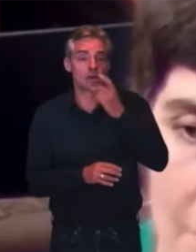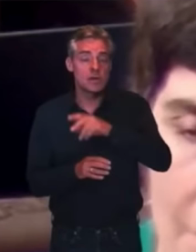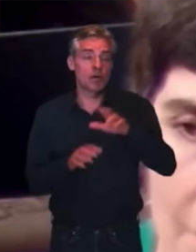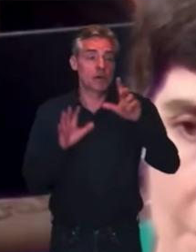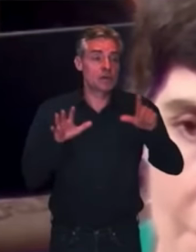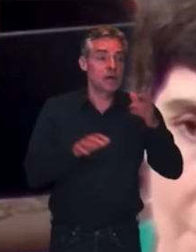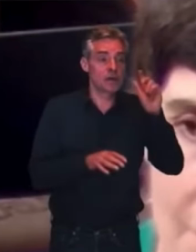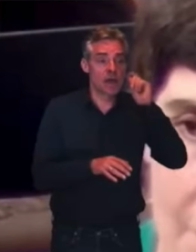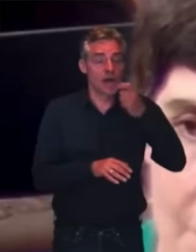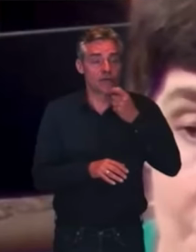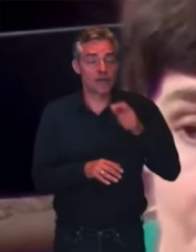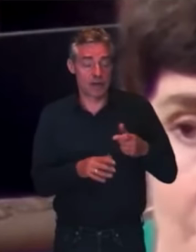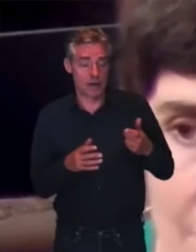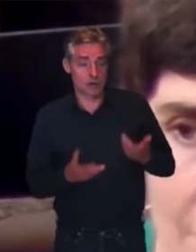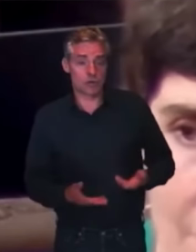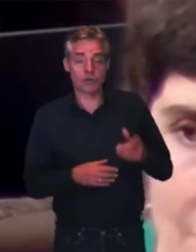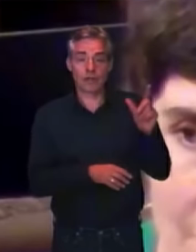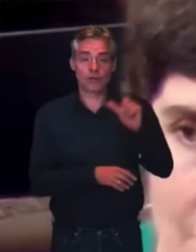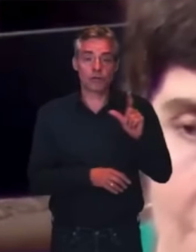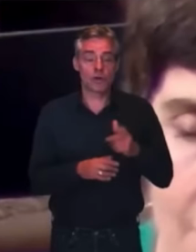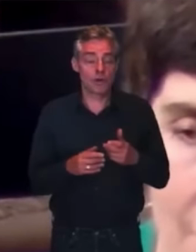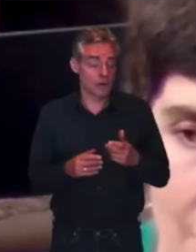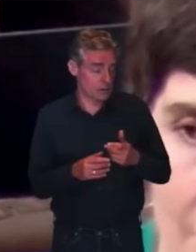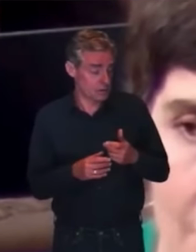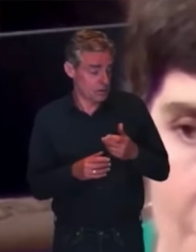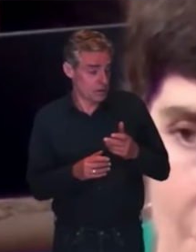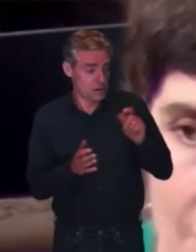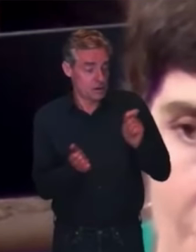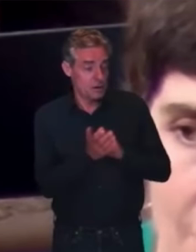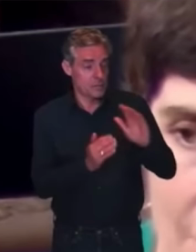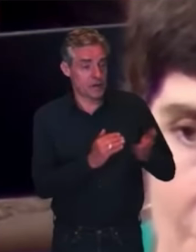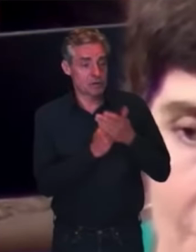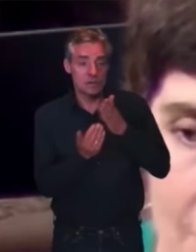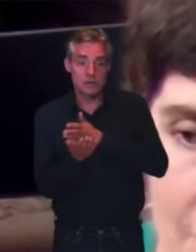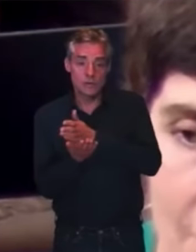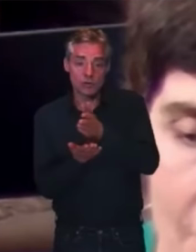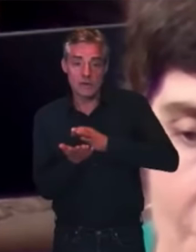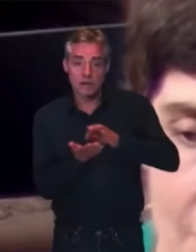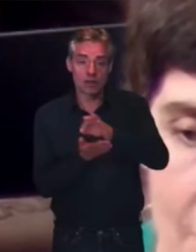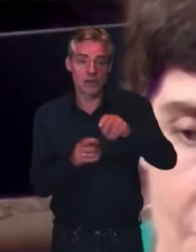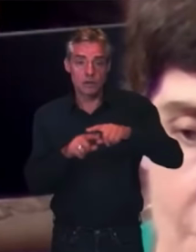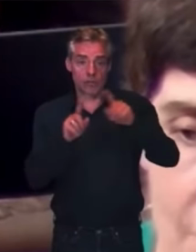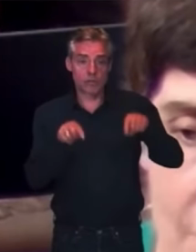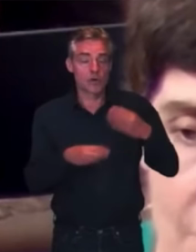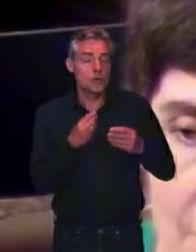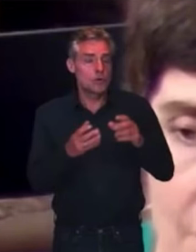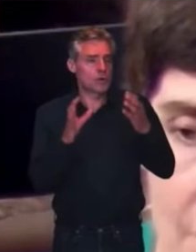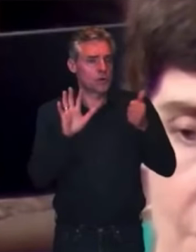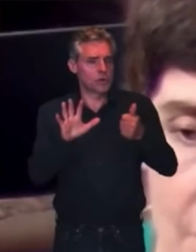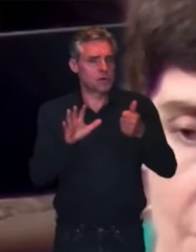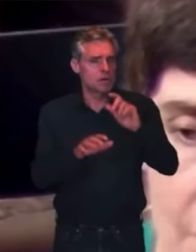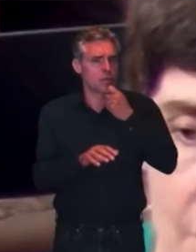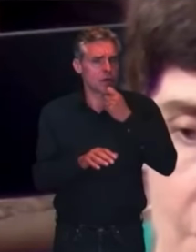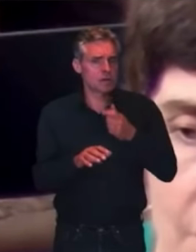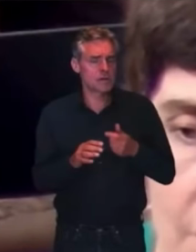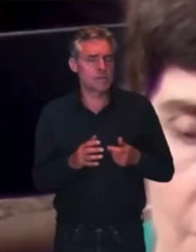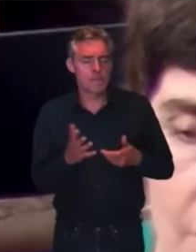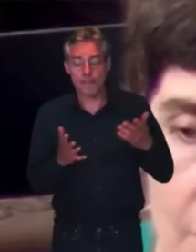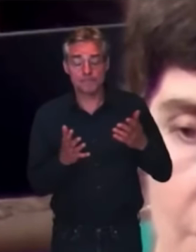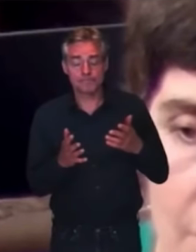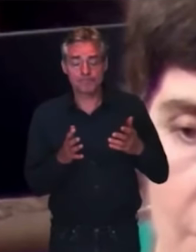7 avril à 14 h, date de la présentation des orientations budgétaires, ou le 6 mars, pardon, il y a un mois d'écart.